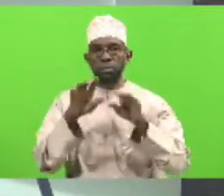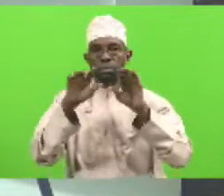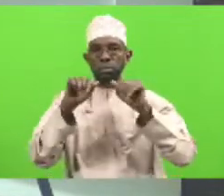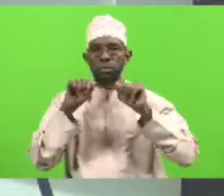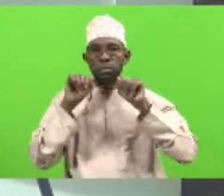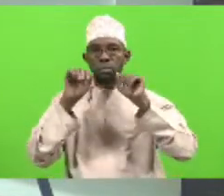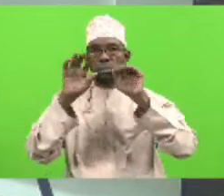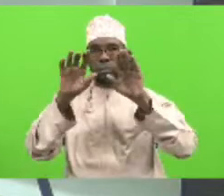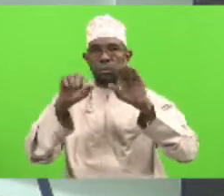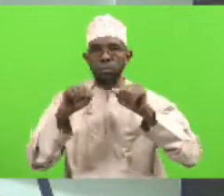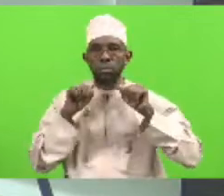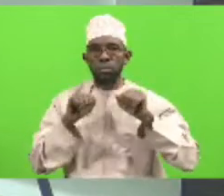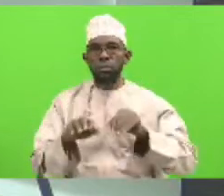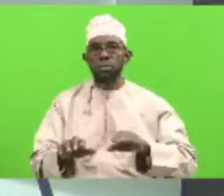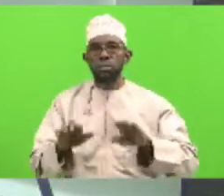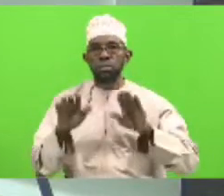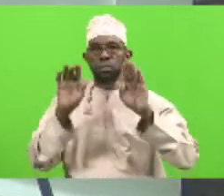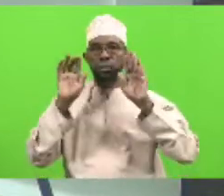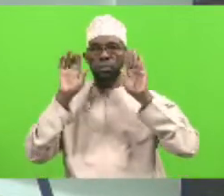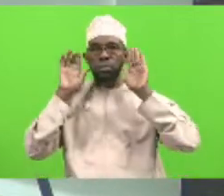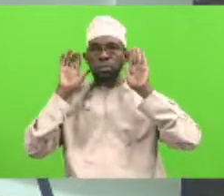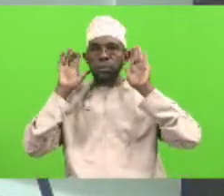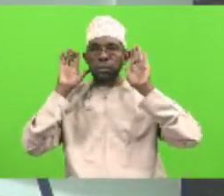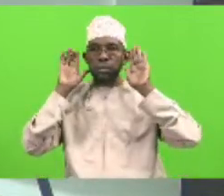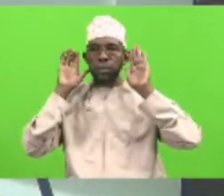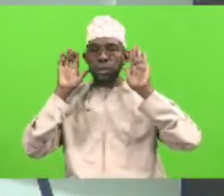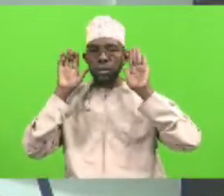حي على الصلاة